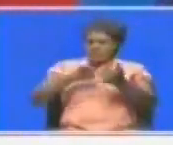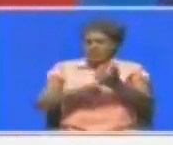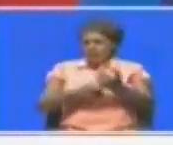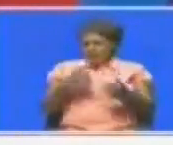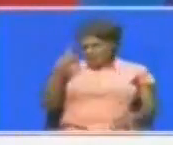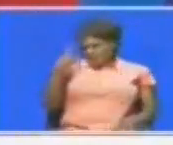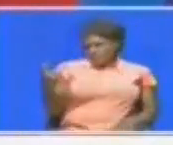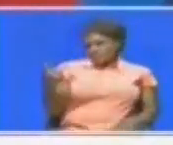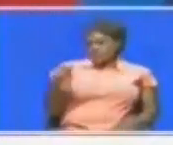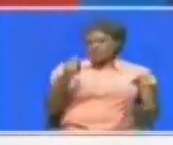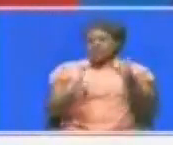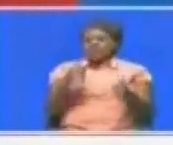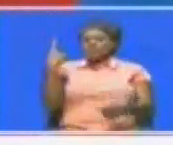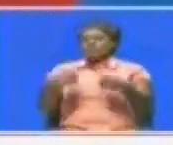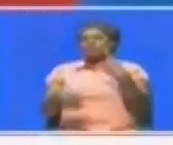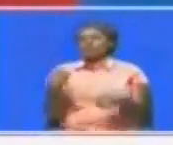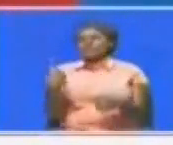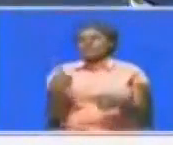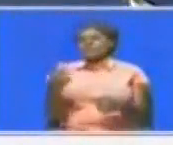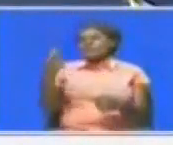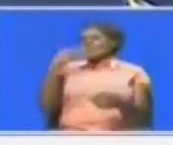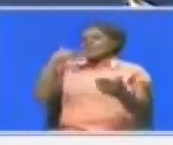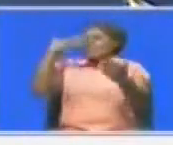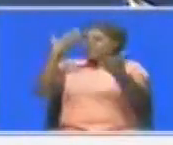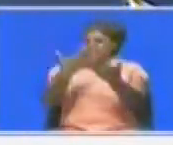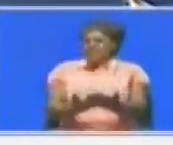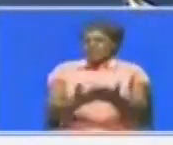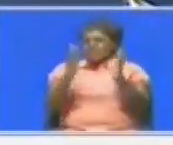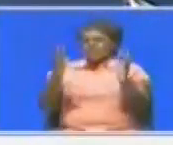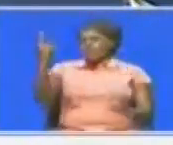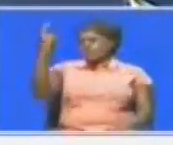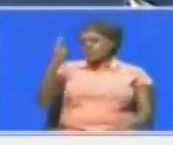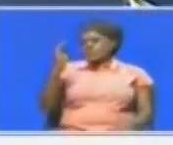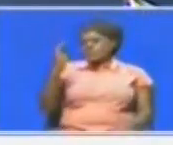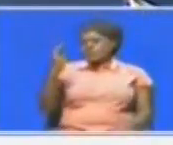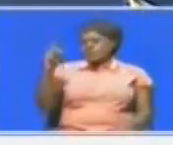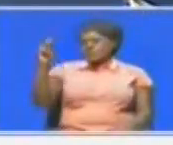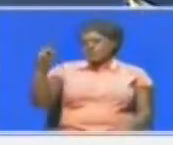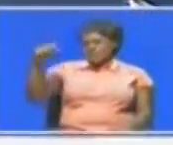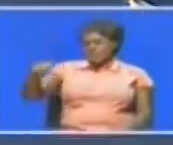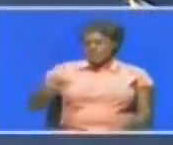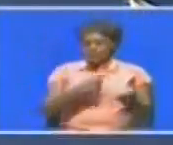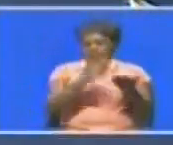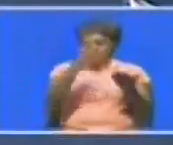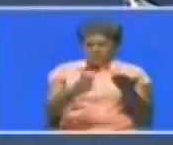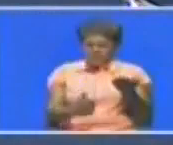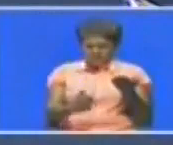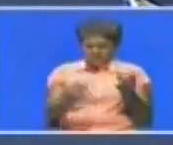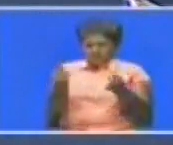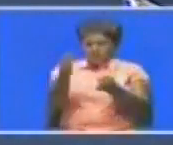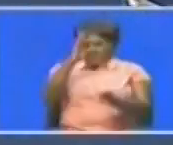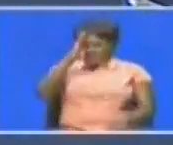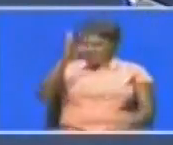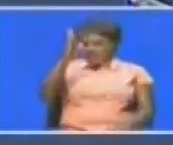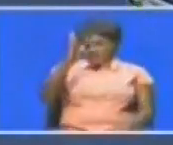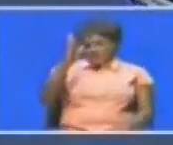kiburi ni gani sasa itashinda hapa? Mtazamaji, shukrani sana kwa kuweza kujumuika nasi kwa taarifa zetu za Kate and leo weekend, ikiwa ni siku ya Jumapili, Nususi